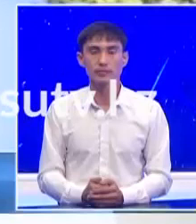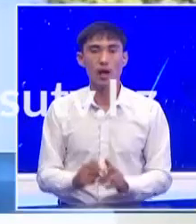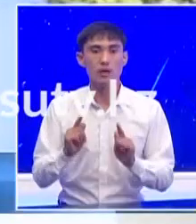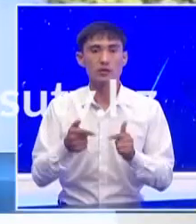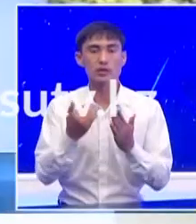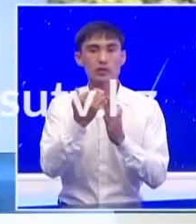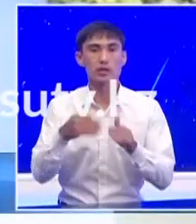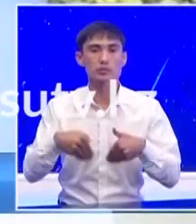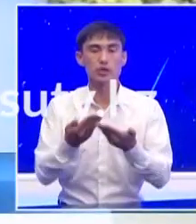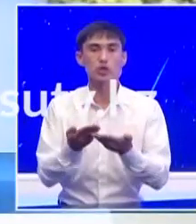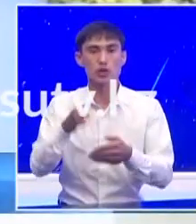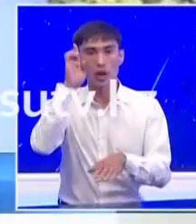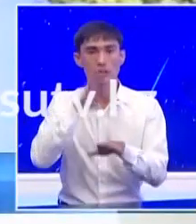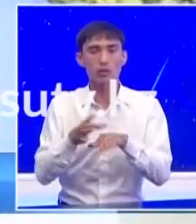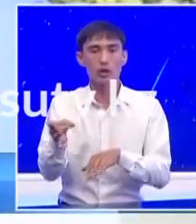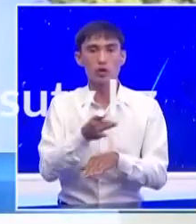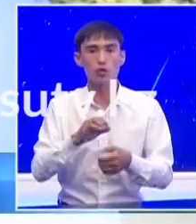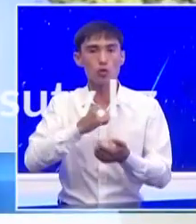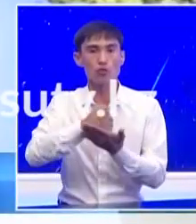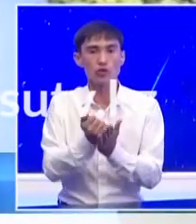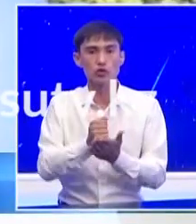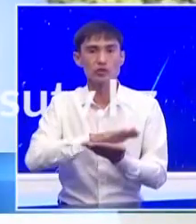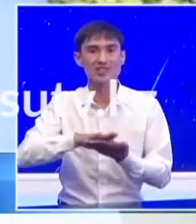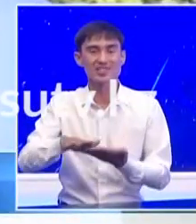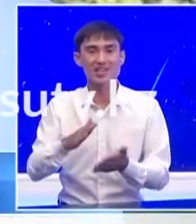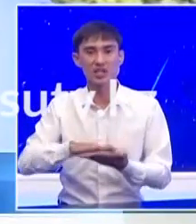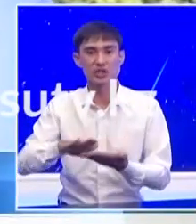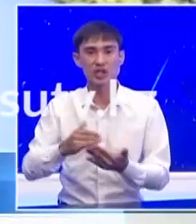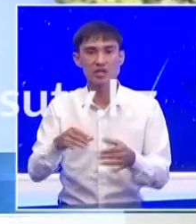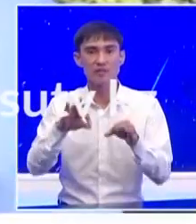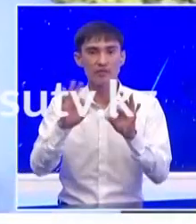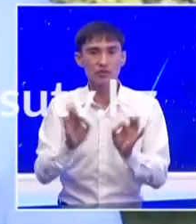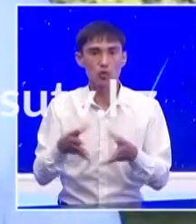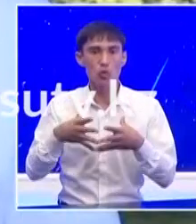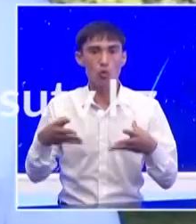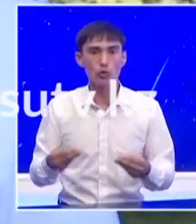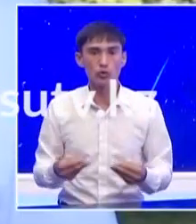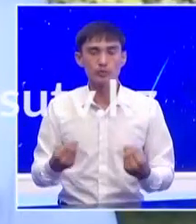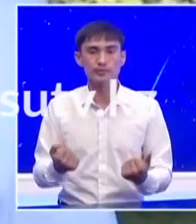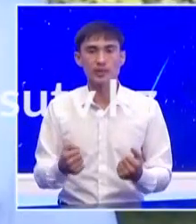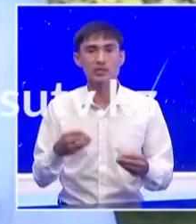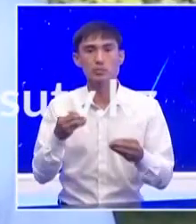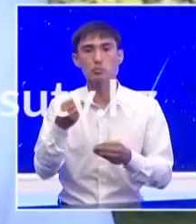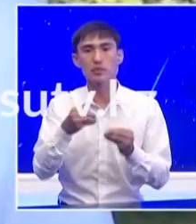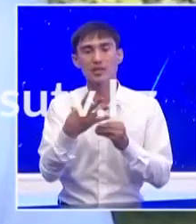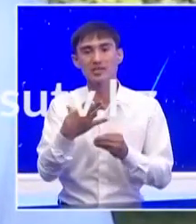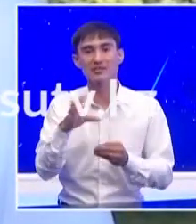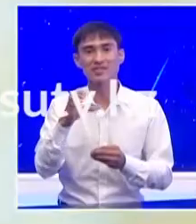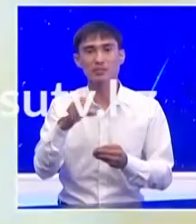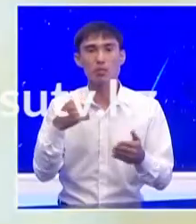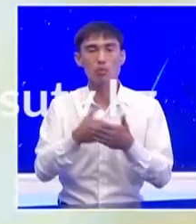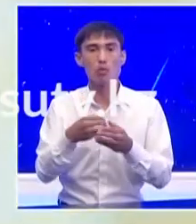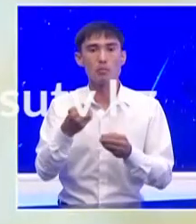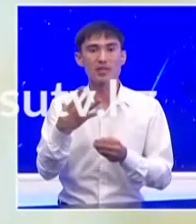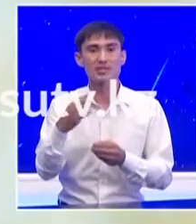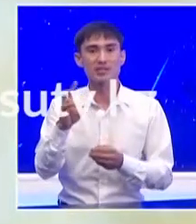Согласно распоряжению акима района, утвержден период санитарной очистки этой весной и осенью. С 15 сентября по 15 ноября в течение